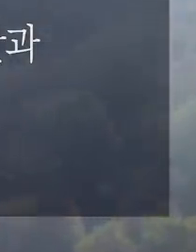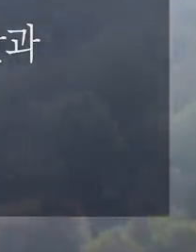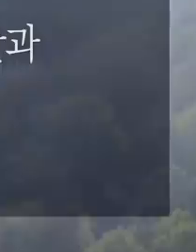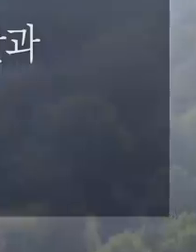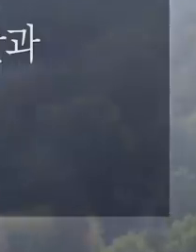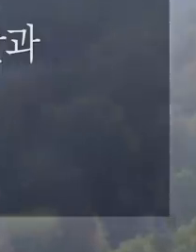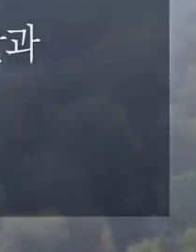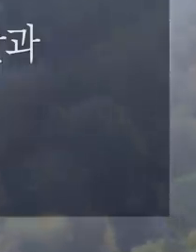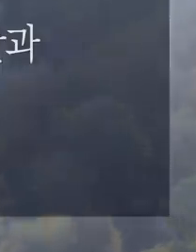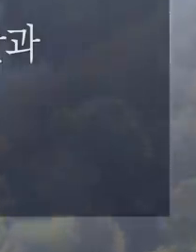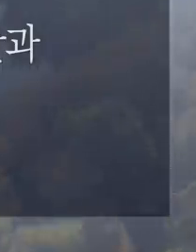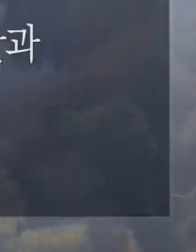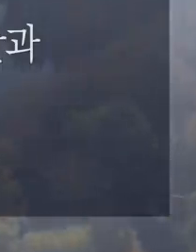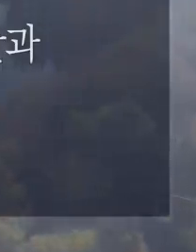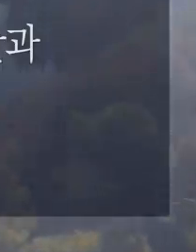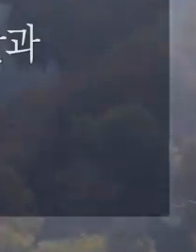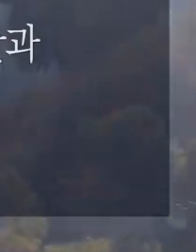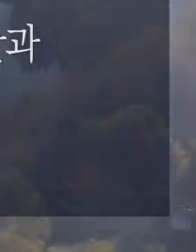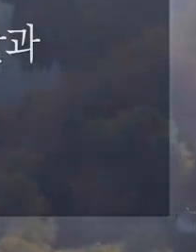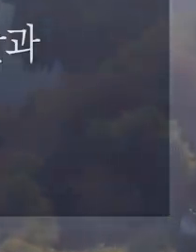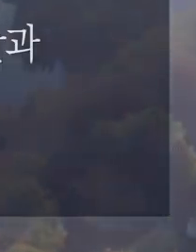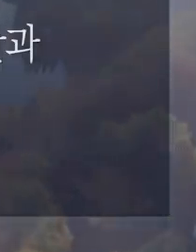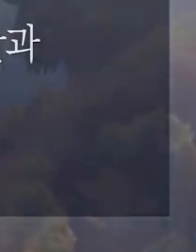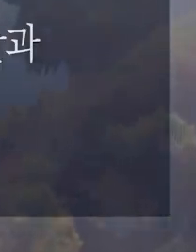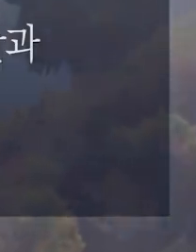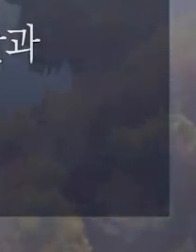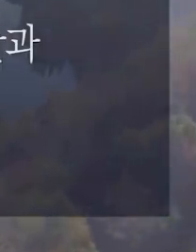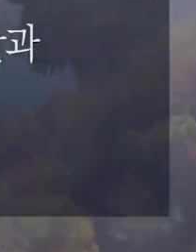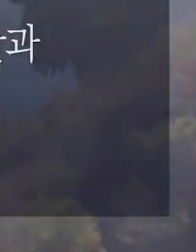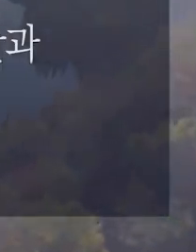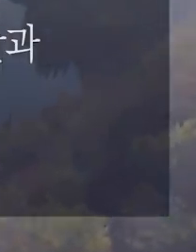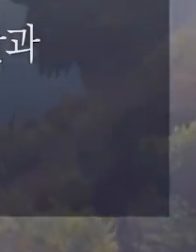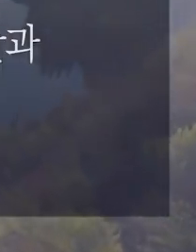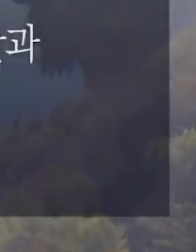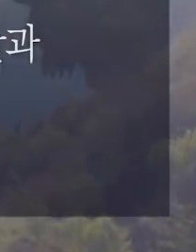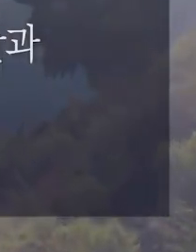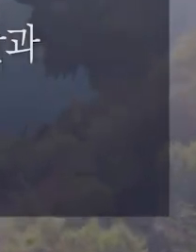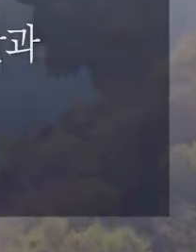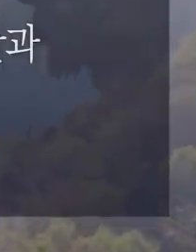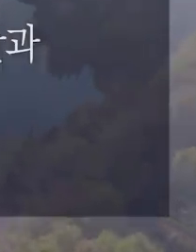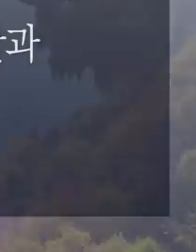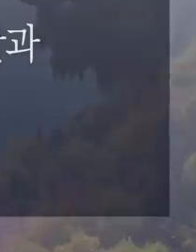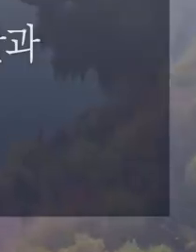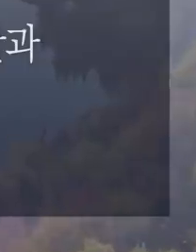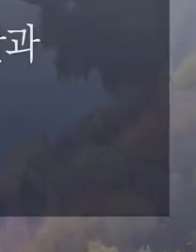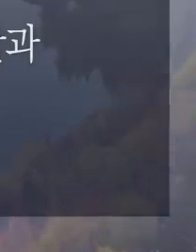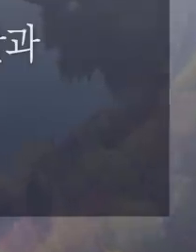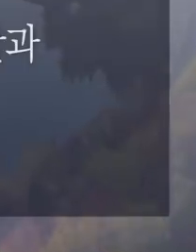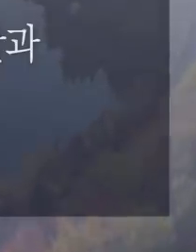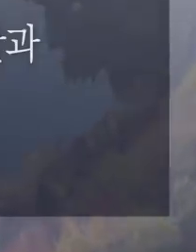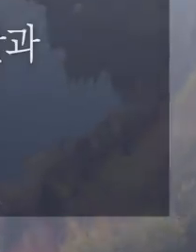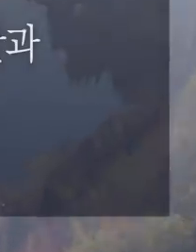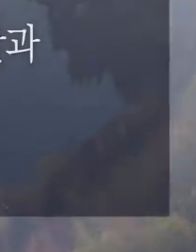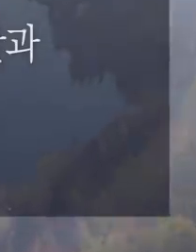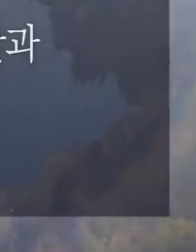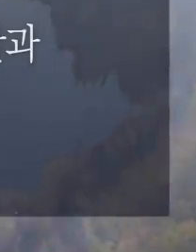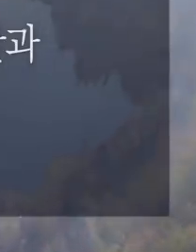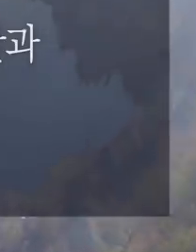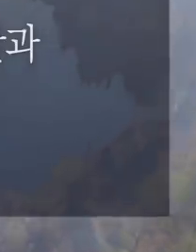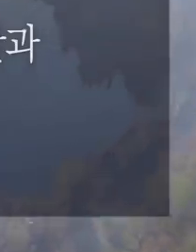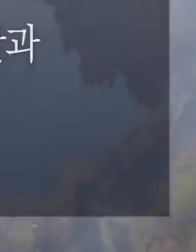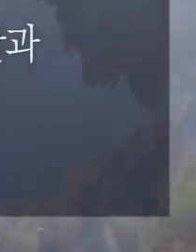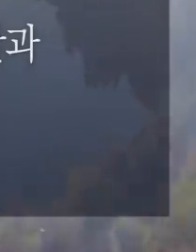산까지 동쪽 오나라 발을 무찌르고 전경 하였는데 그 외 땅 의 왕들은 다음과